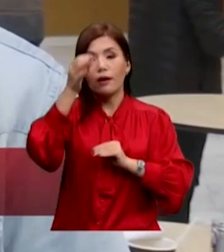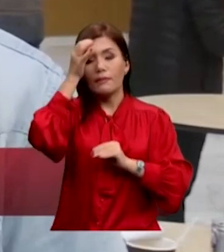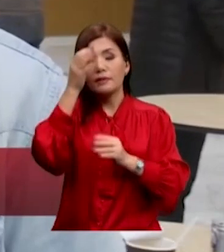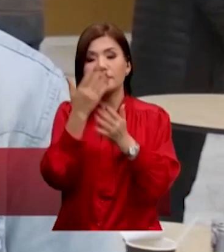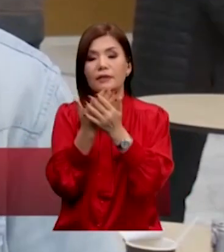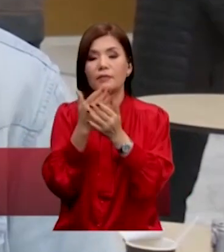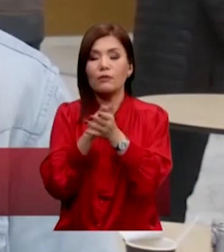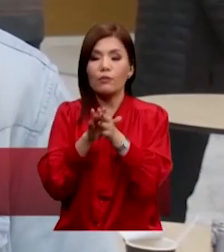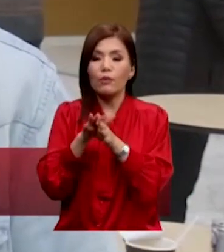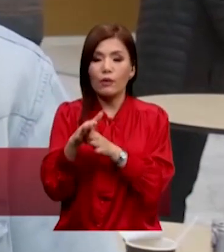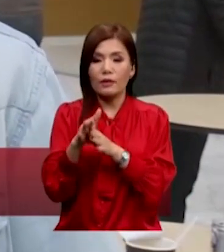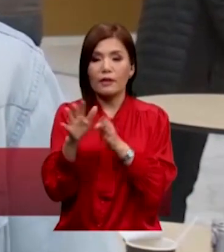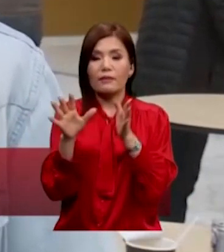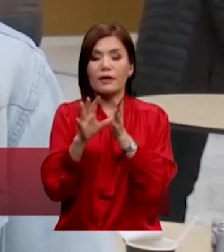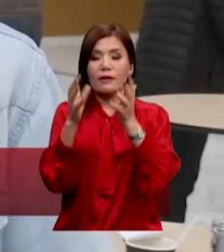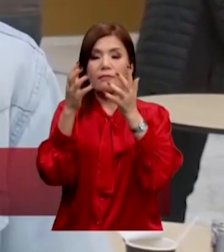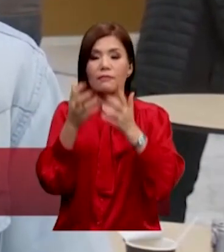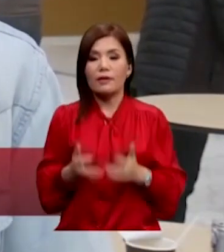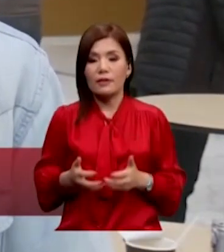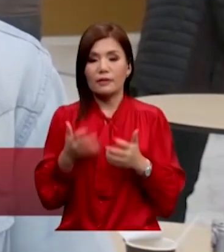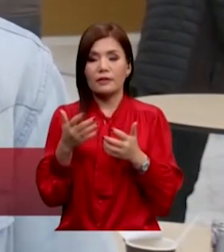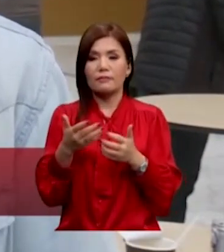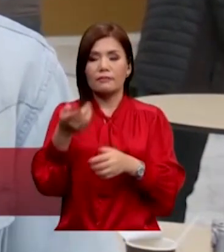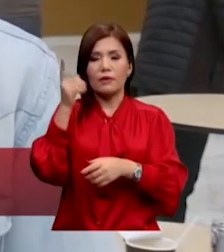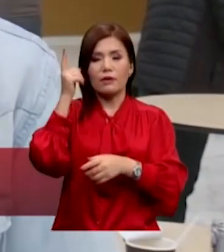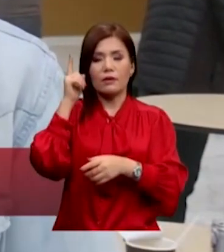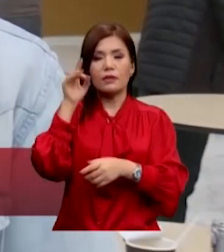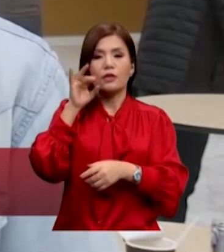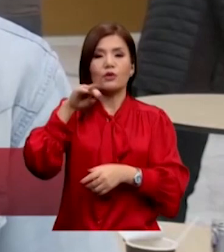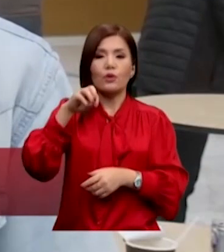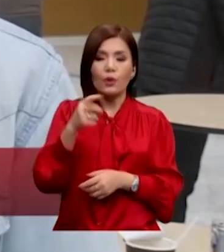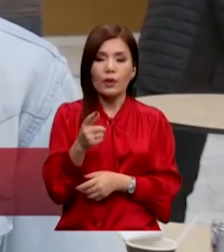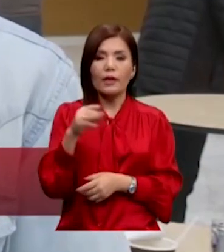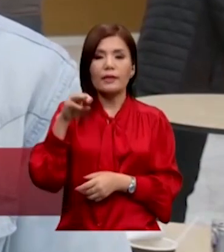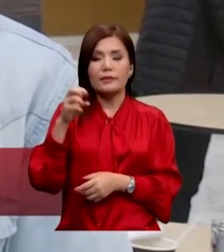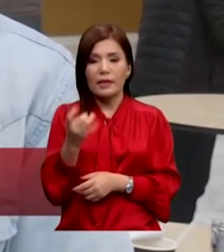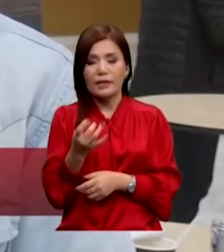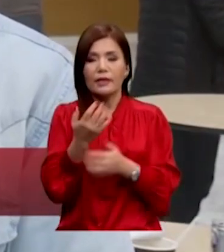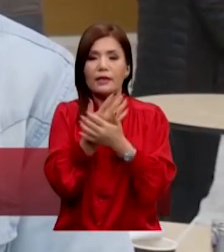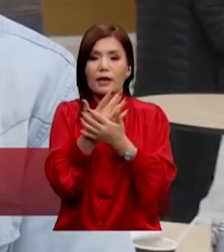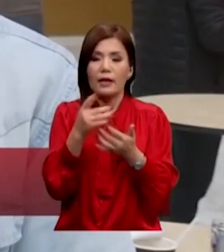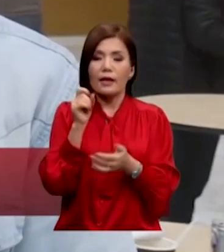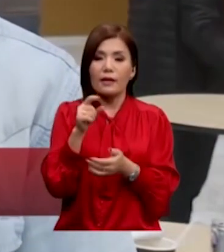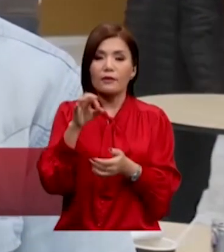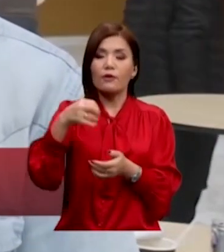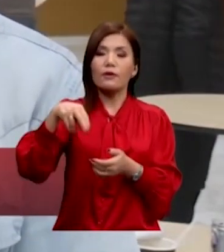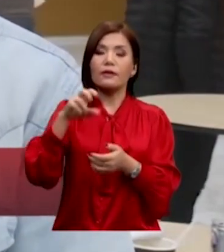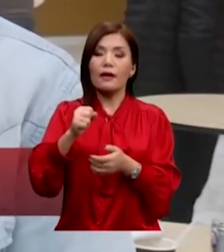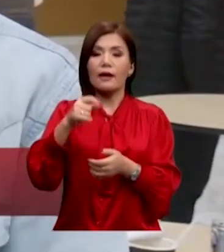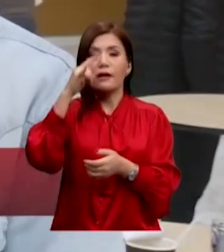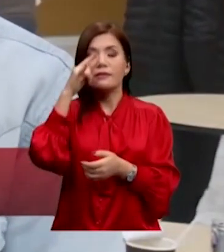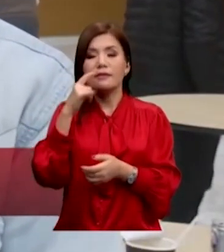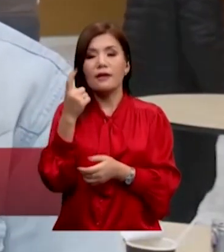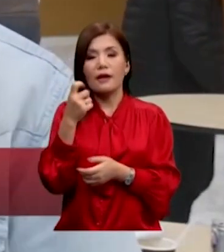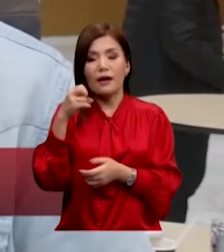То есть мы полностью оцифровали, начиная с сакских времен, тюркская эпоха, Алтын-Орда, Казахское ханство,